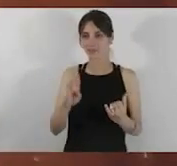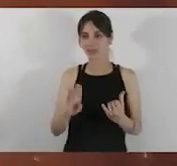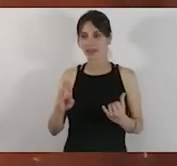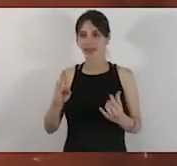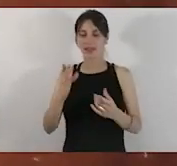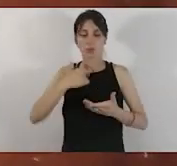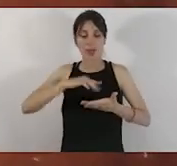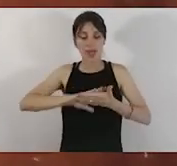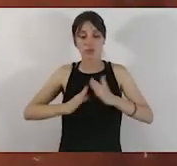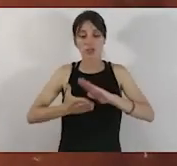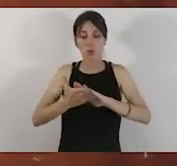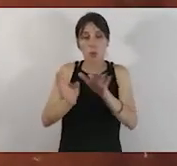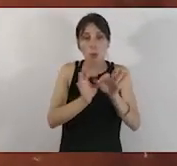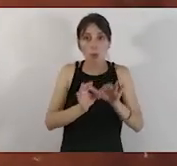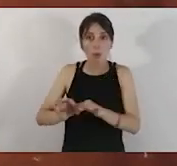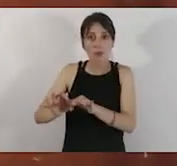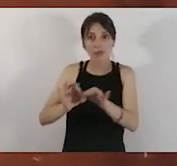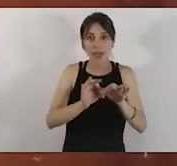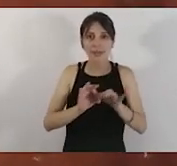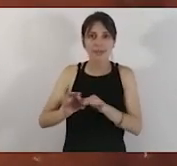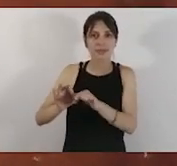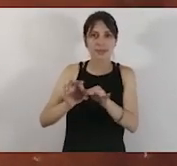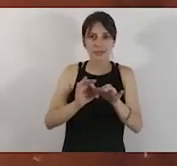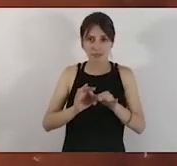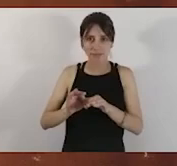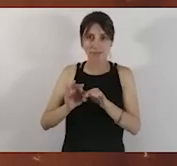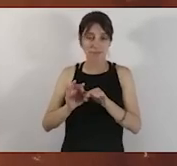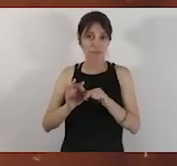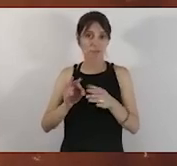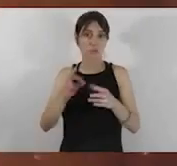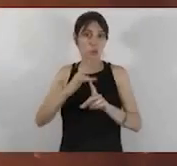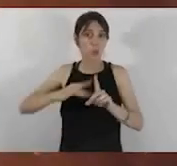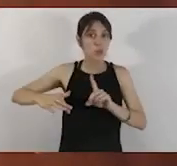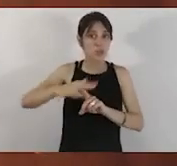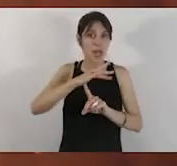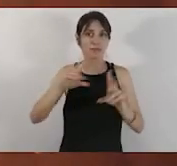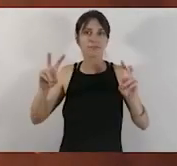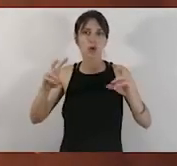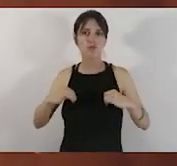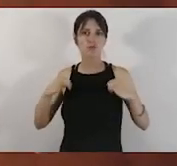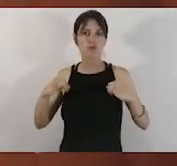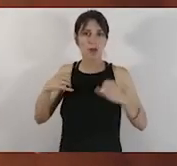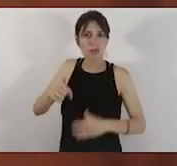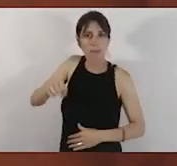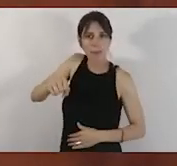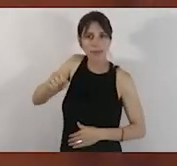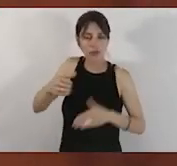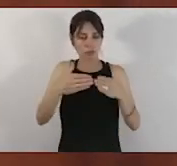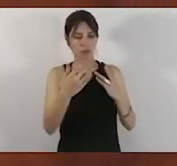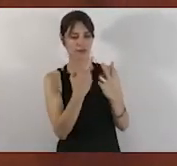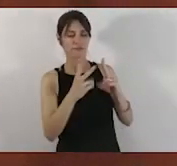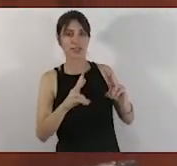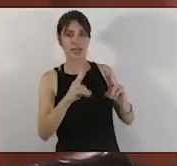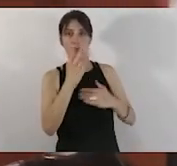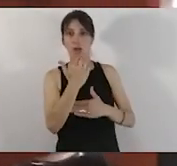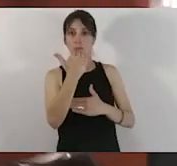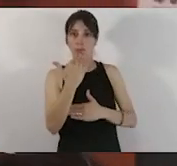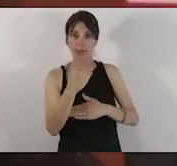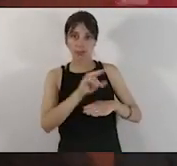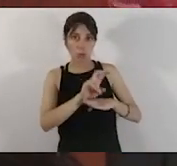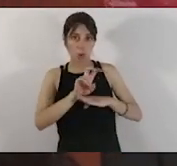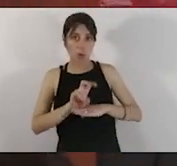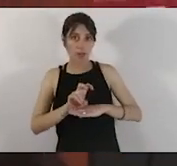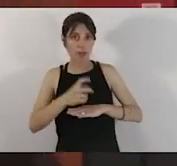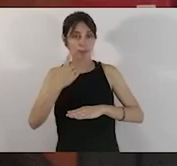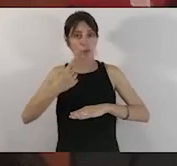est l'association Jeanne Panier, qui demande à la ville donc une garantie d'emprunt destinée à la réalisation de